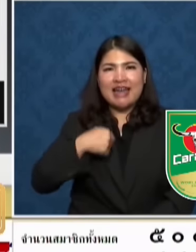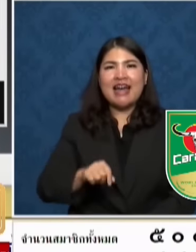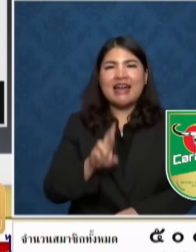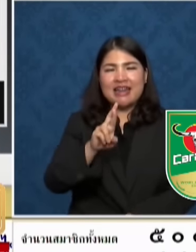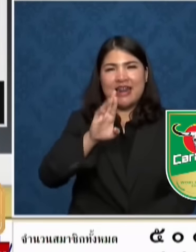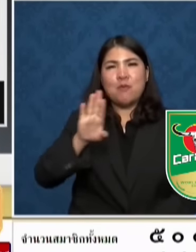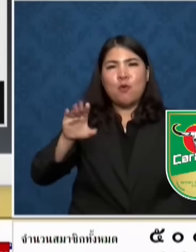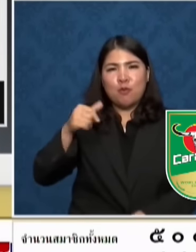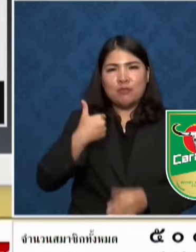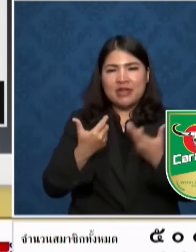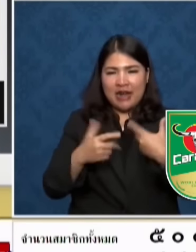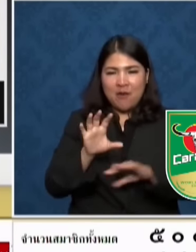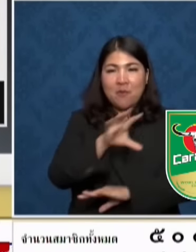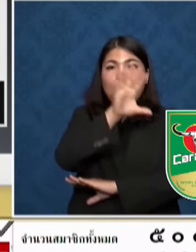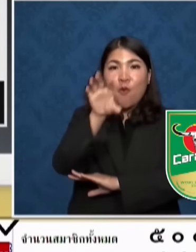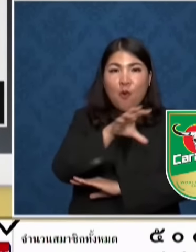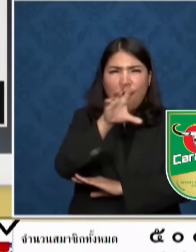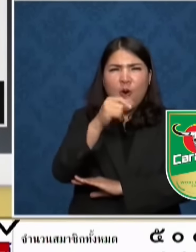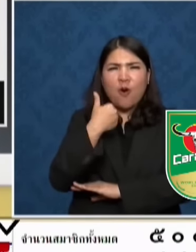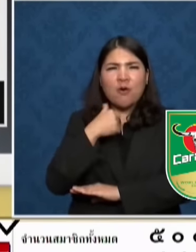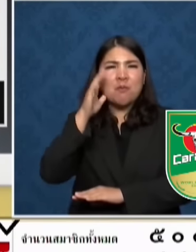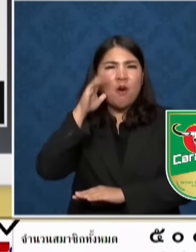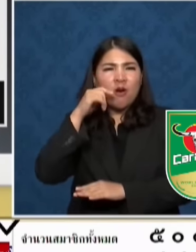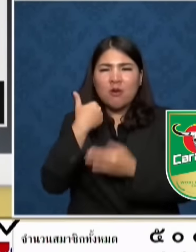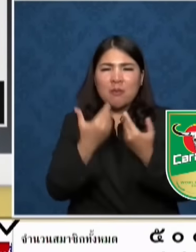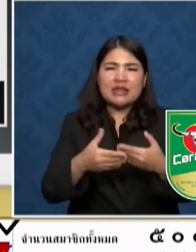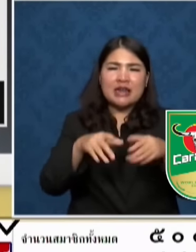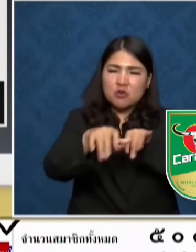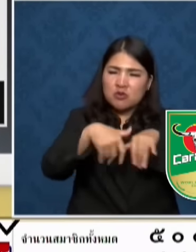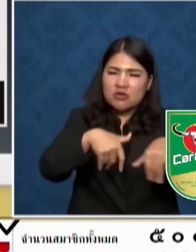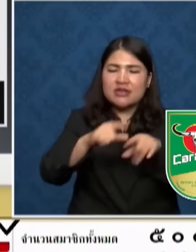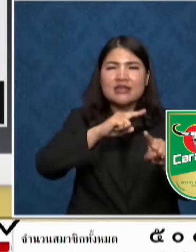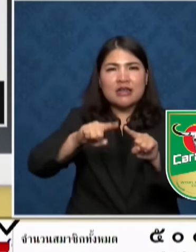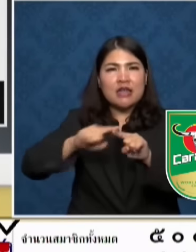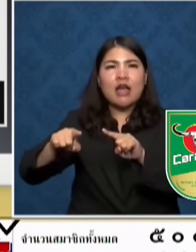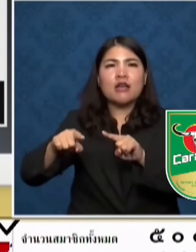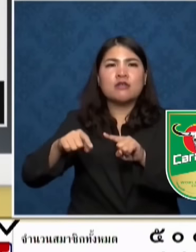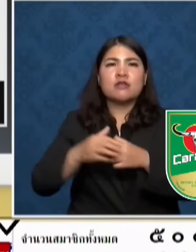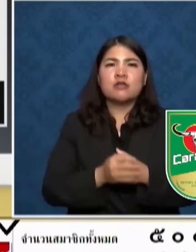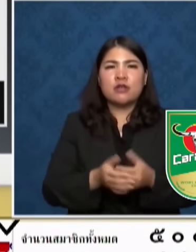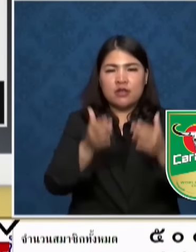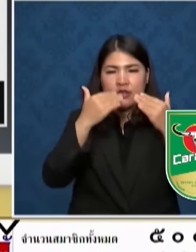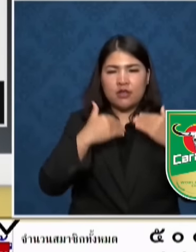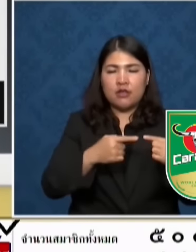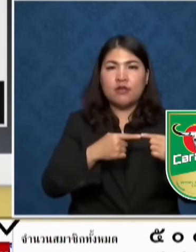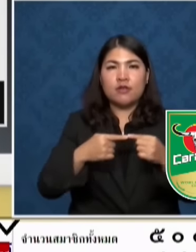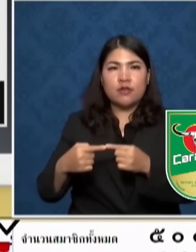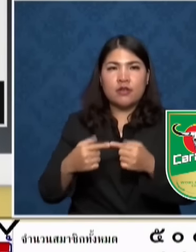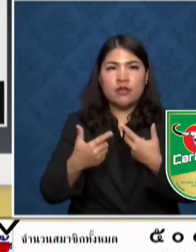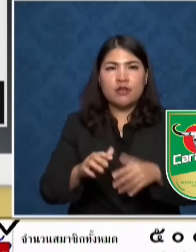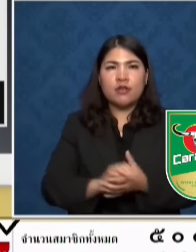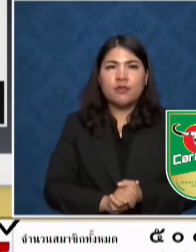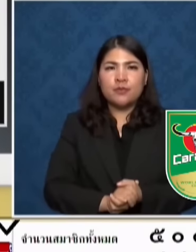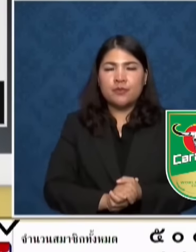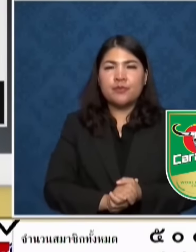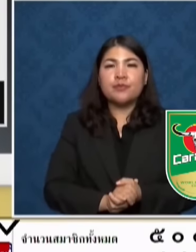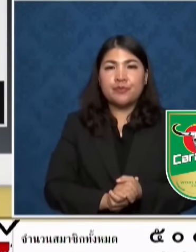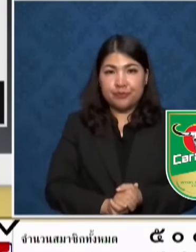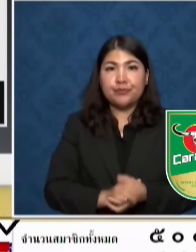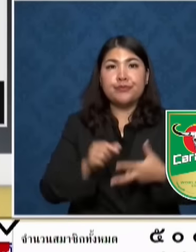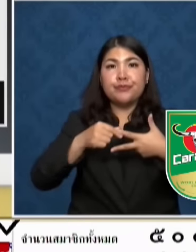บแล้วก็ถูกนำมาหลอกลวงพ่อแม่พี่น้องประชาชนอยู่เรื่อยๆต่อมาค่ะปลายน้ำส่วนที่